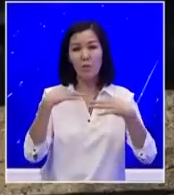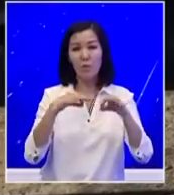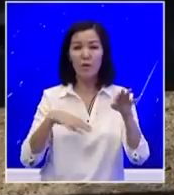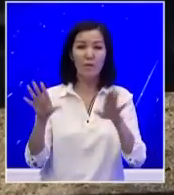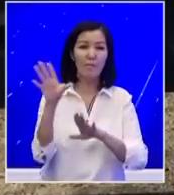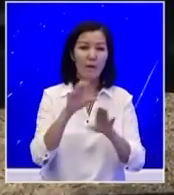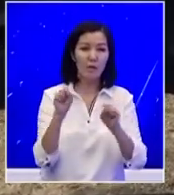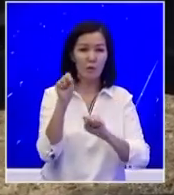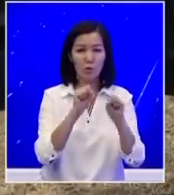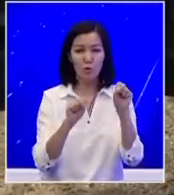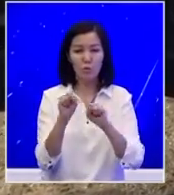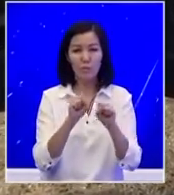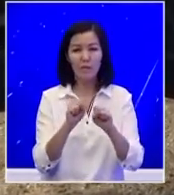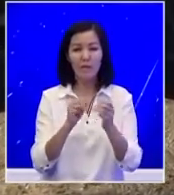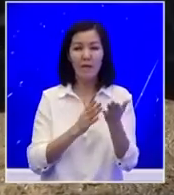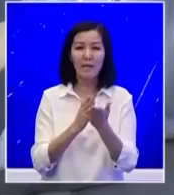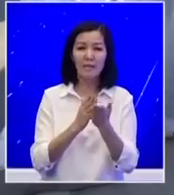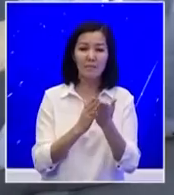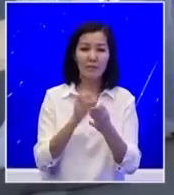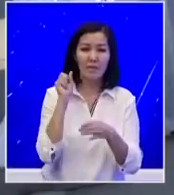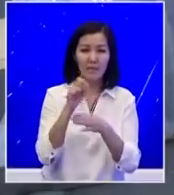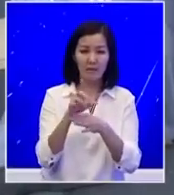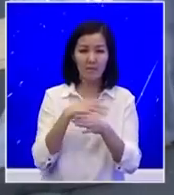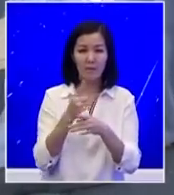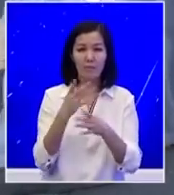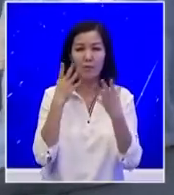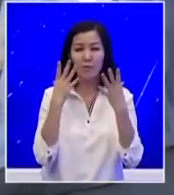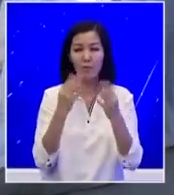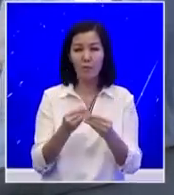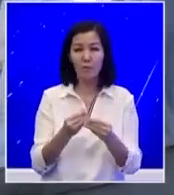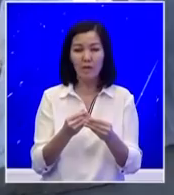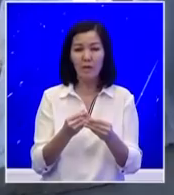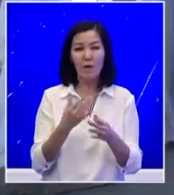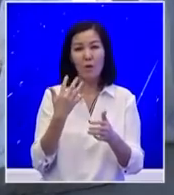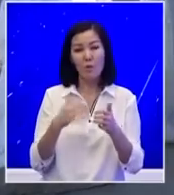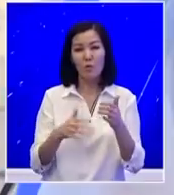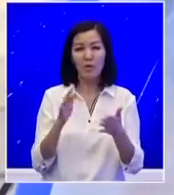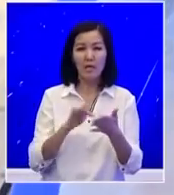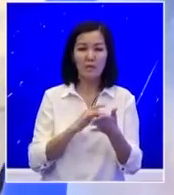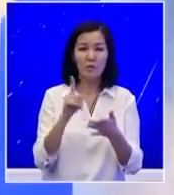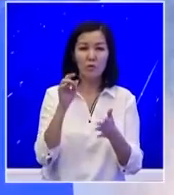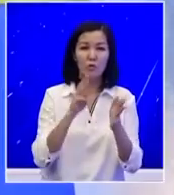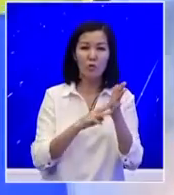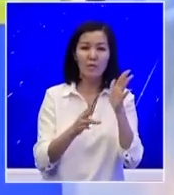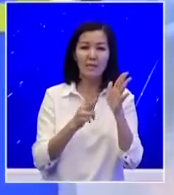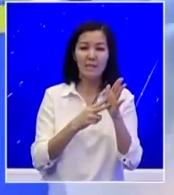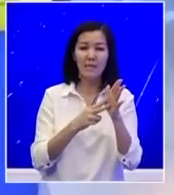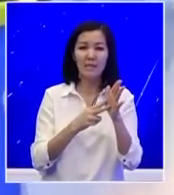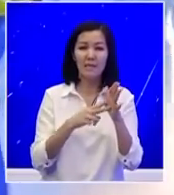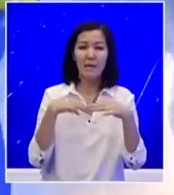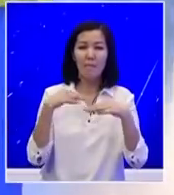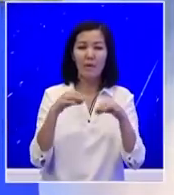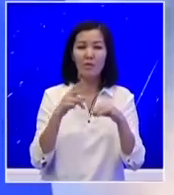залалсыздандырылу жұмыстары аудан қызметкерлеріне жүктелген. Күніне қос өткелден орта есеппен 198 машина,